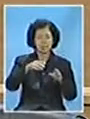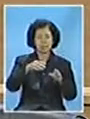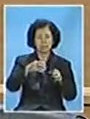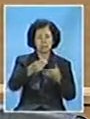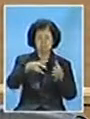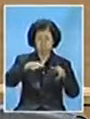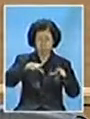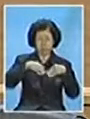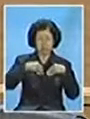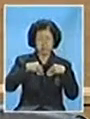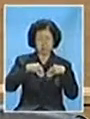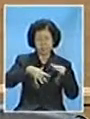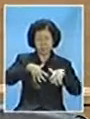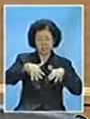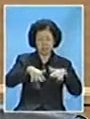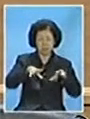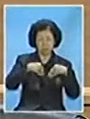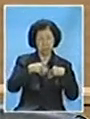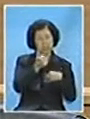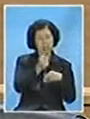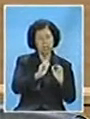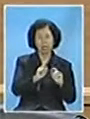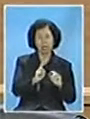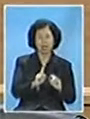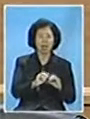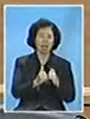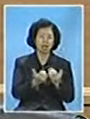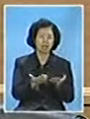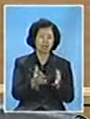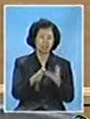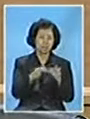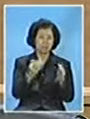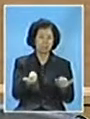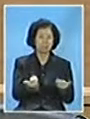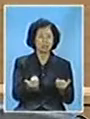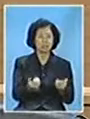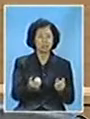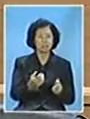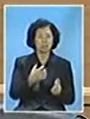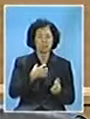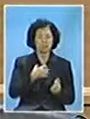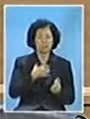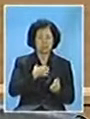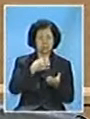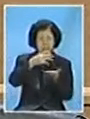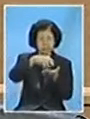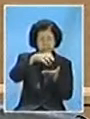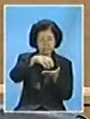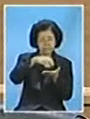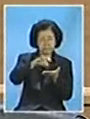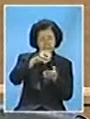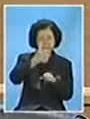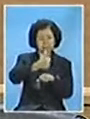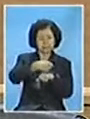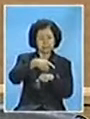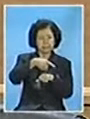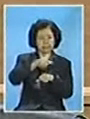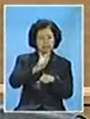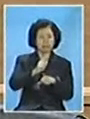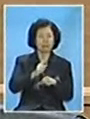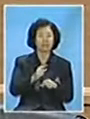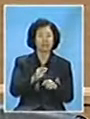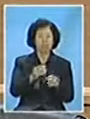ในเรื่องนี้ผมจึงอยากกราบเรียนท่านประธานที่เคารพว่าควร